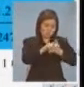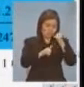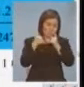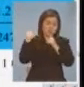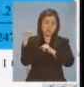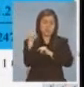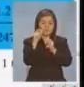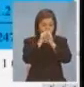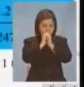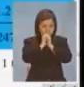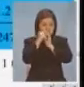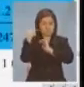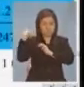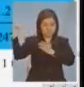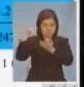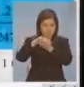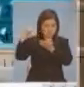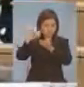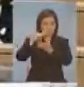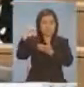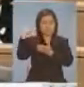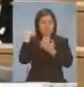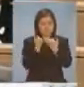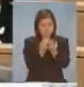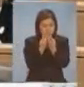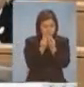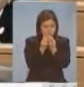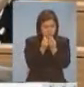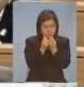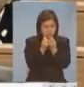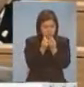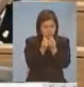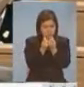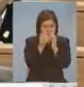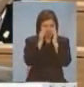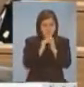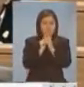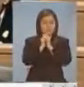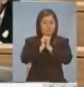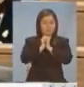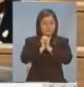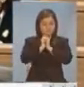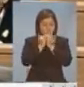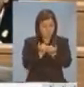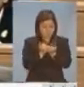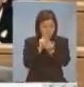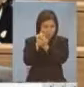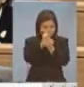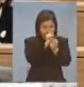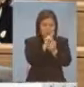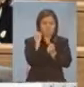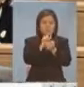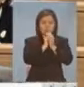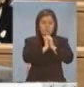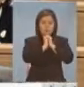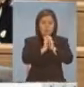างยิ่งประเทศจีนค่ะวันนี้ตัวเลขของประเทศจีนเนี่ยนะคะปรากฏว่ามีนักท่องเที่ยวที่